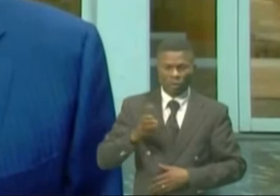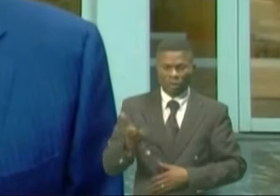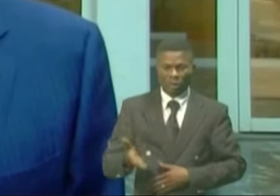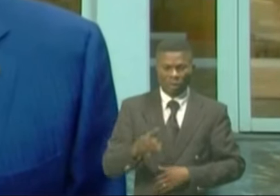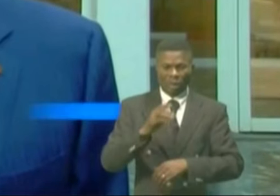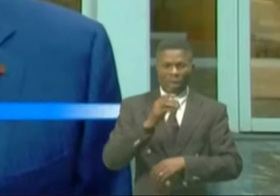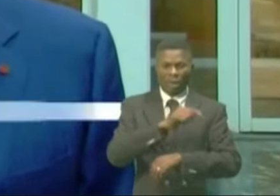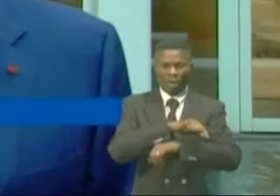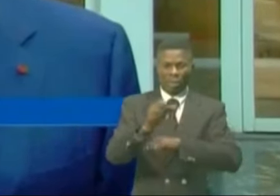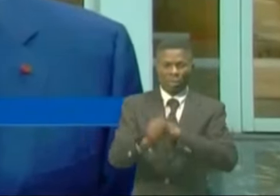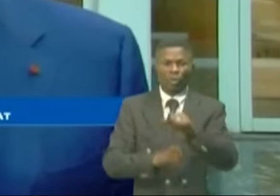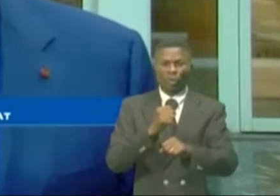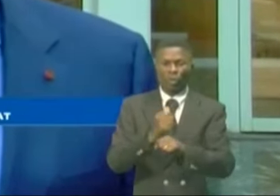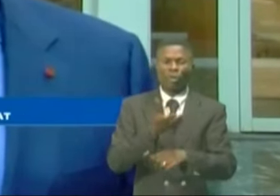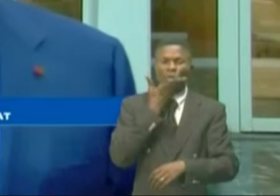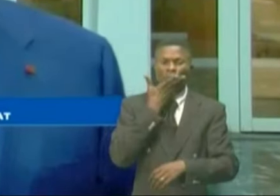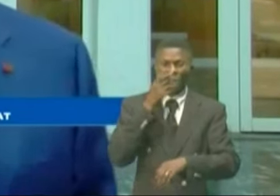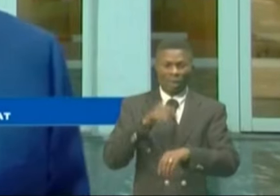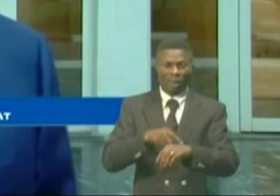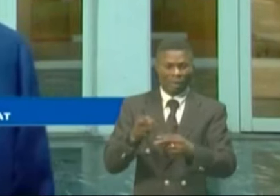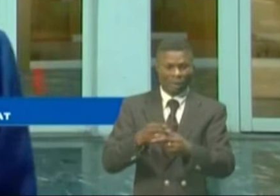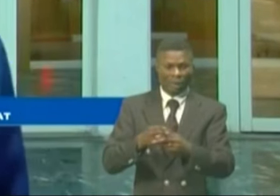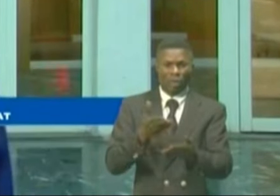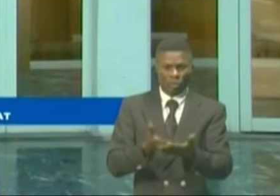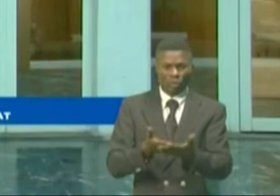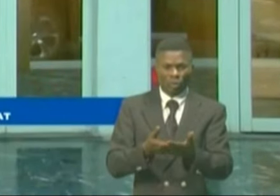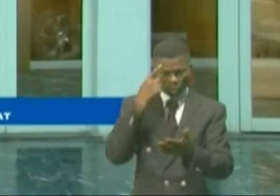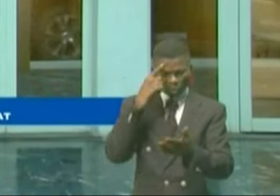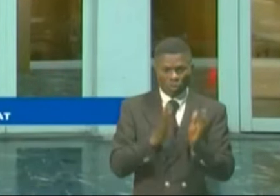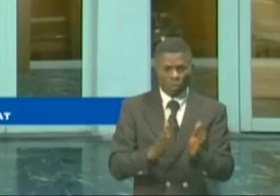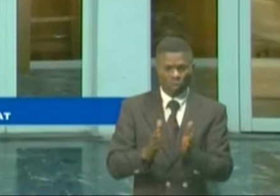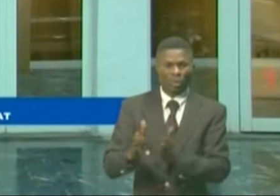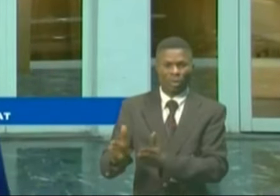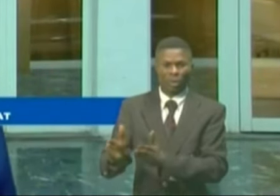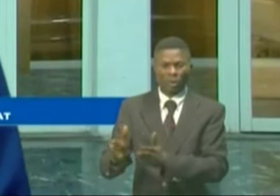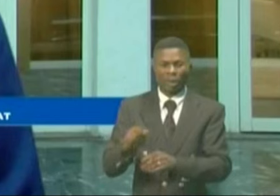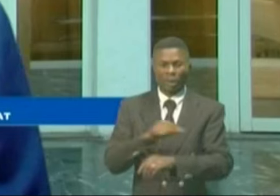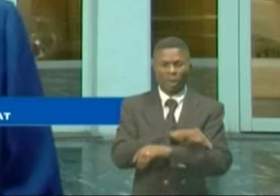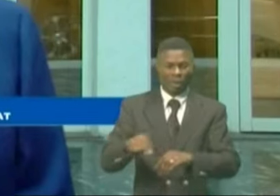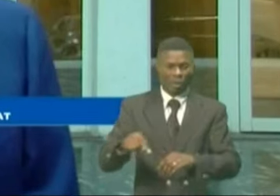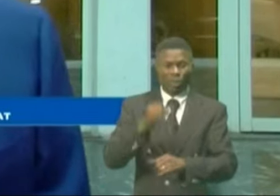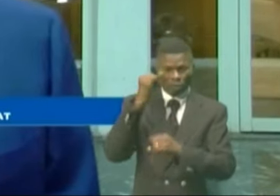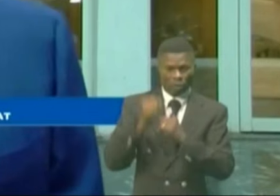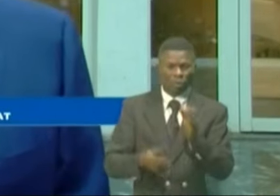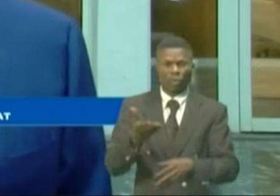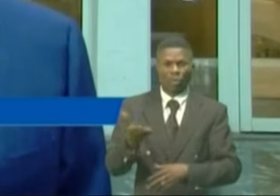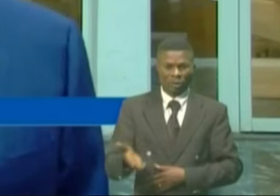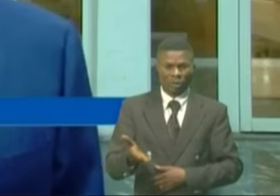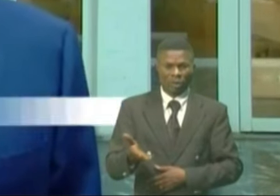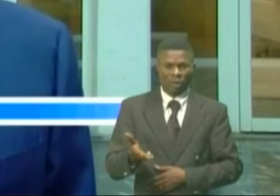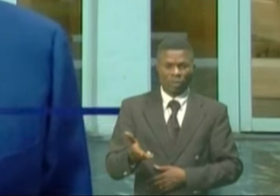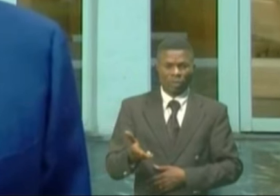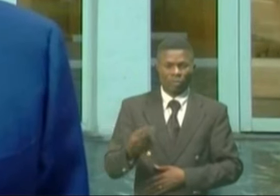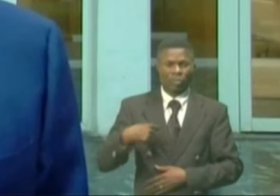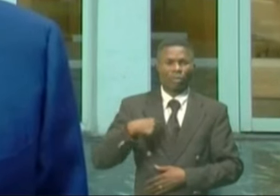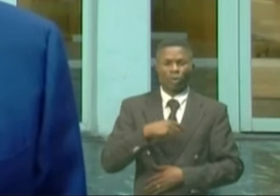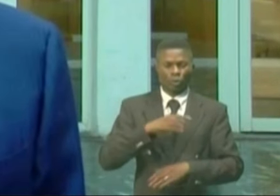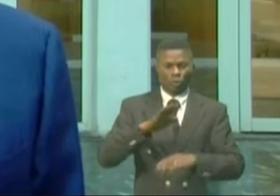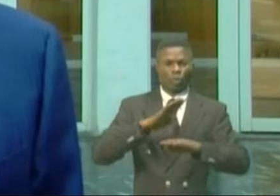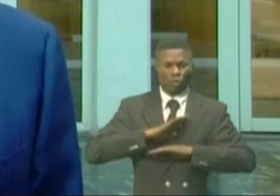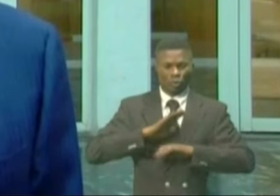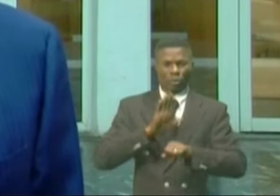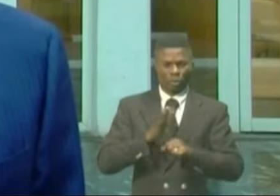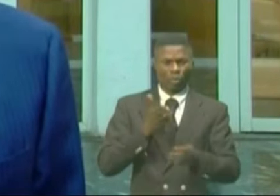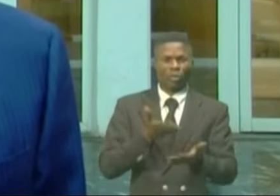a un timing pour préparer les bureaux définitifs. Et là, nous sommes satisfaits parce